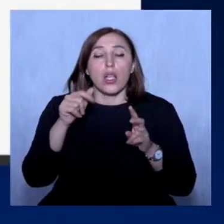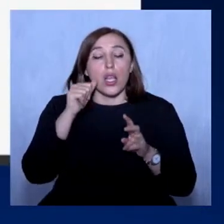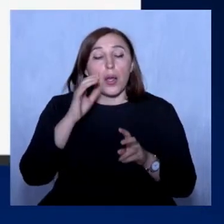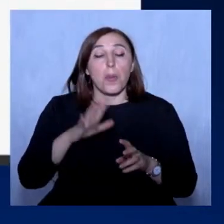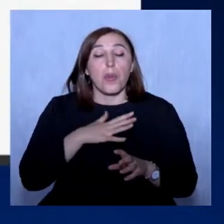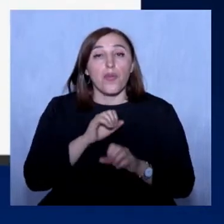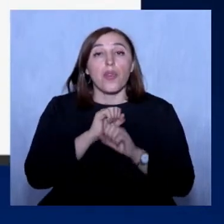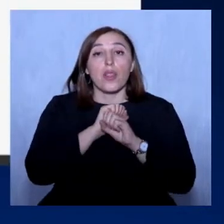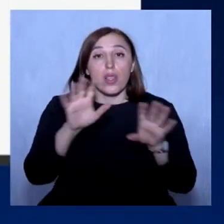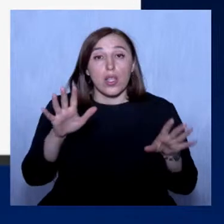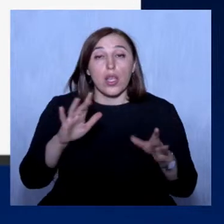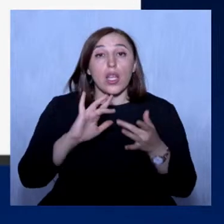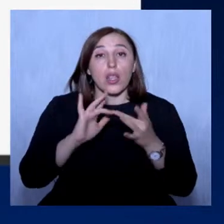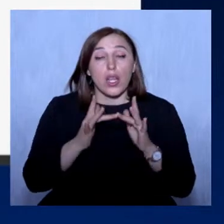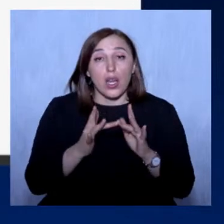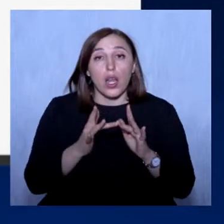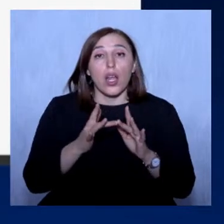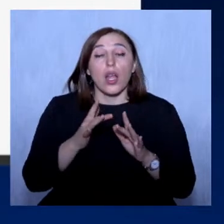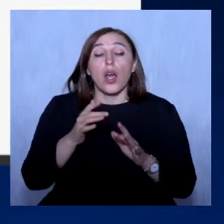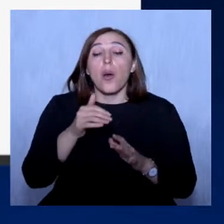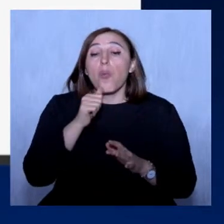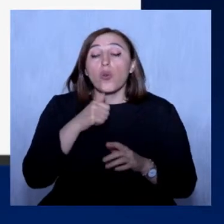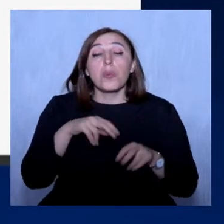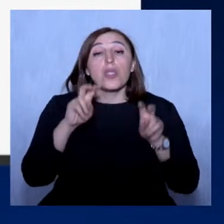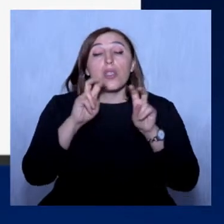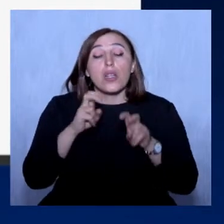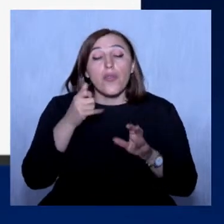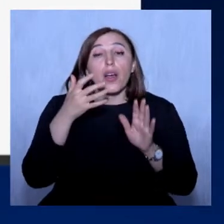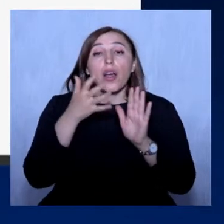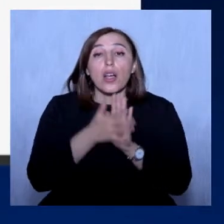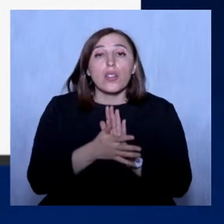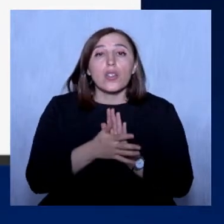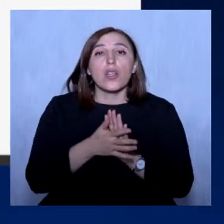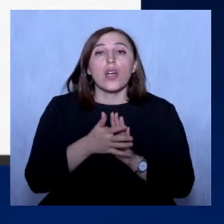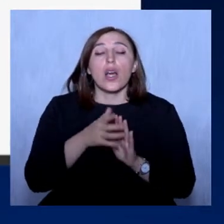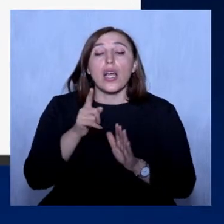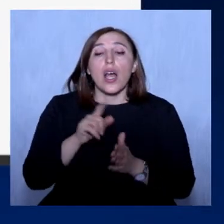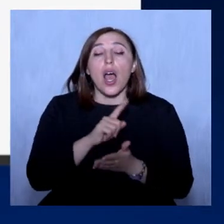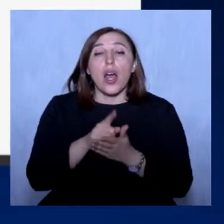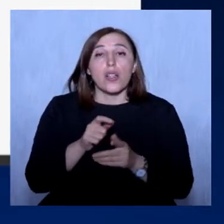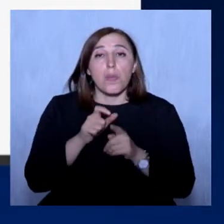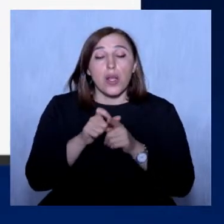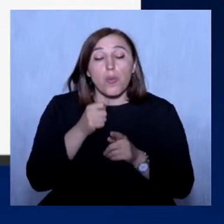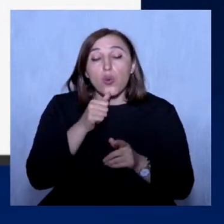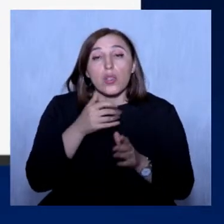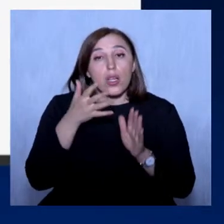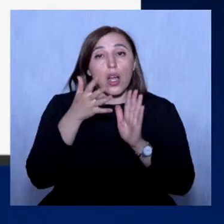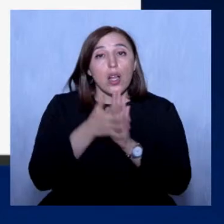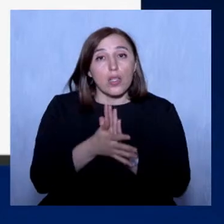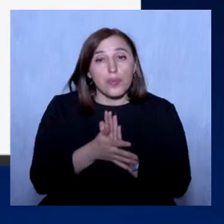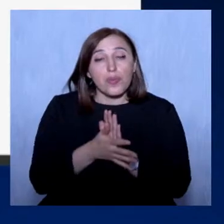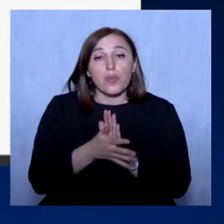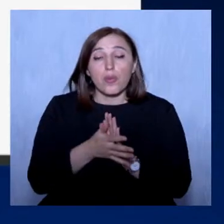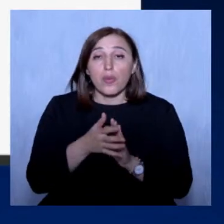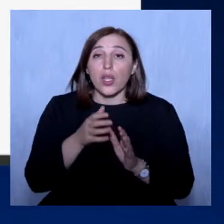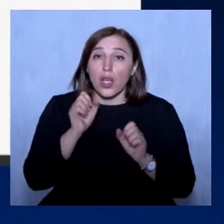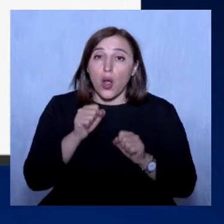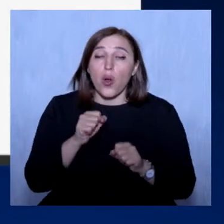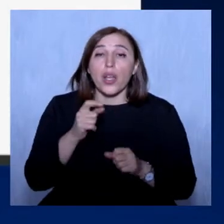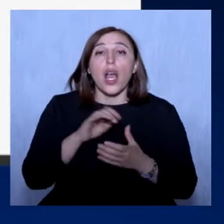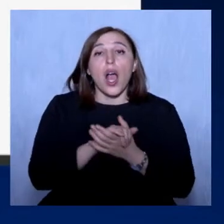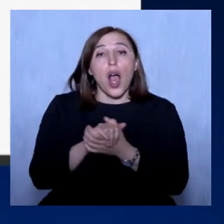երեկրապարակել, որում փորձում է վերլուծել ստեղցված իրավիճակը և ստանալ այն հարցի պատասխանը, թե կահաջողվի արդյոք պախպանել